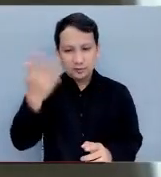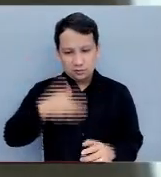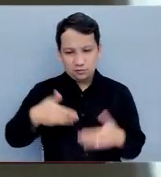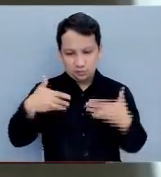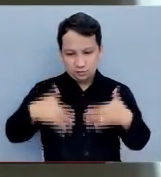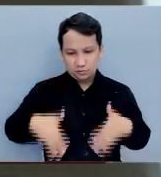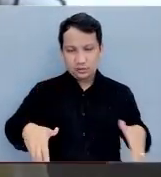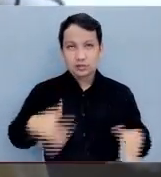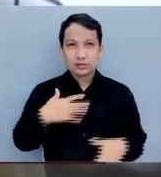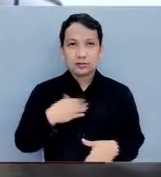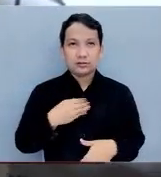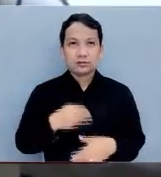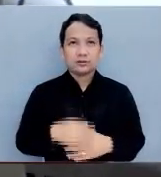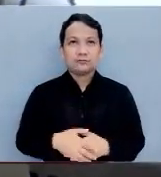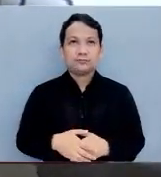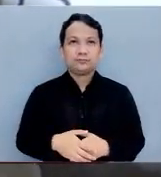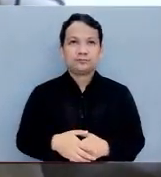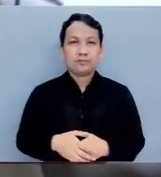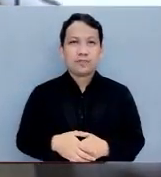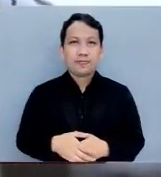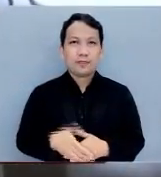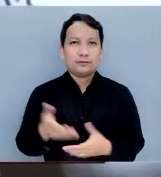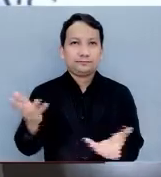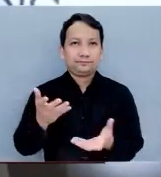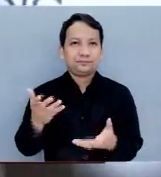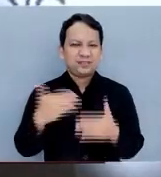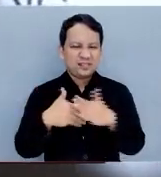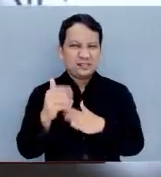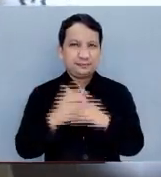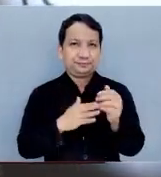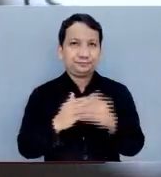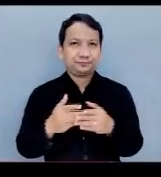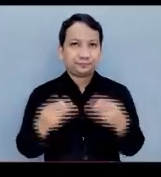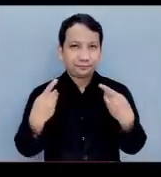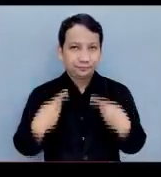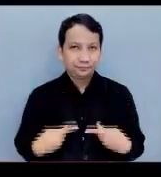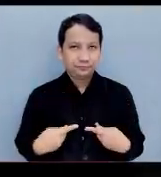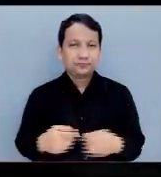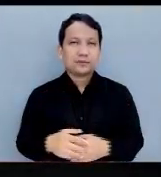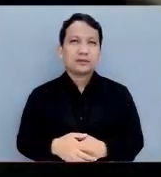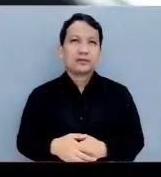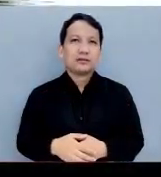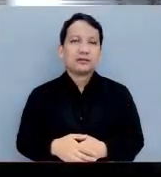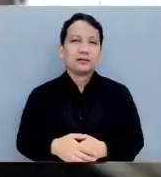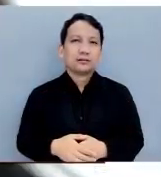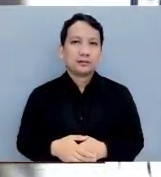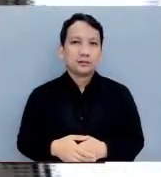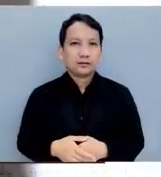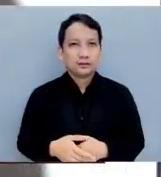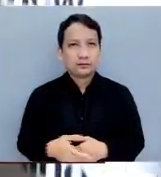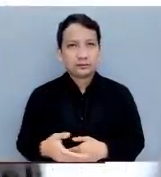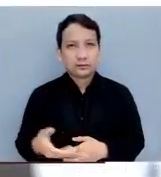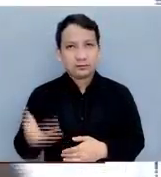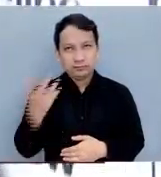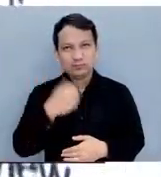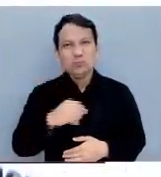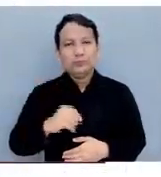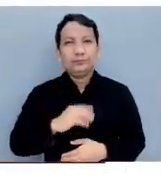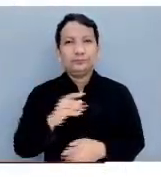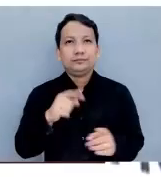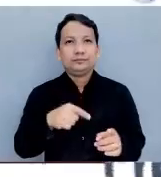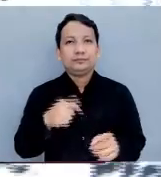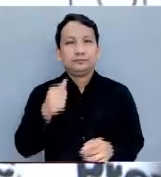white blazer. Palagi ko sinasabi kung saan ako komportable, yun ang isusuot ko. Beauty and confidence naman ang